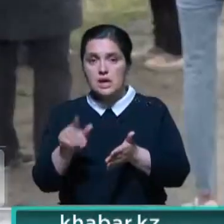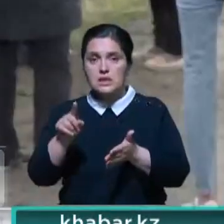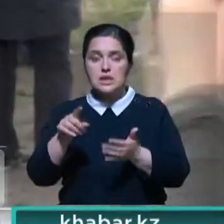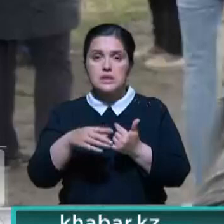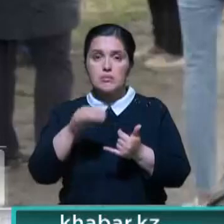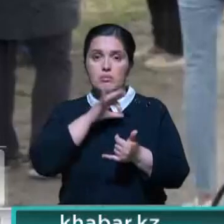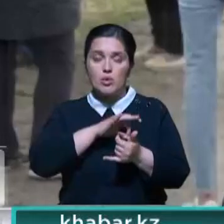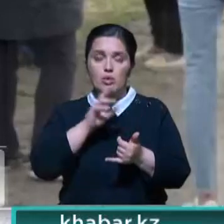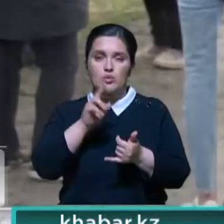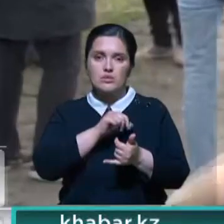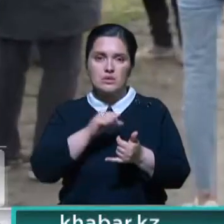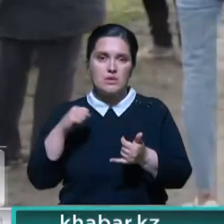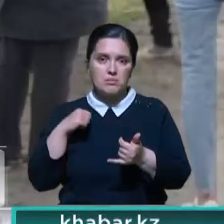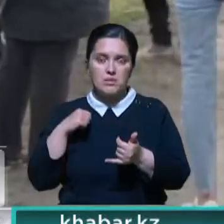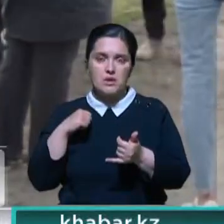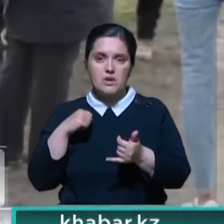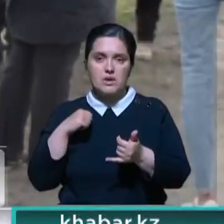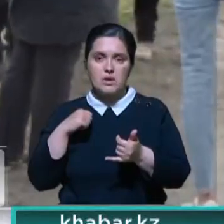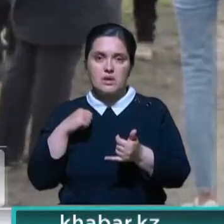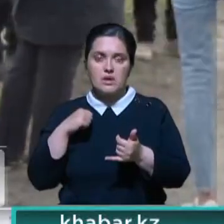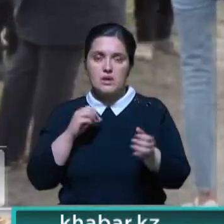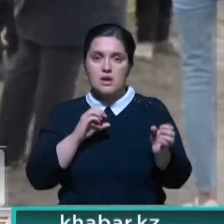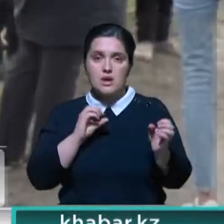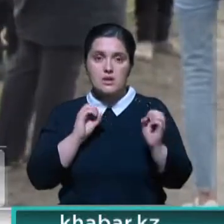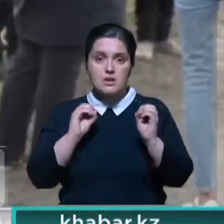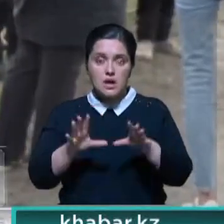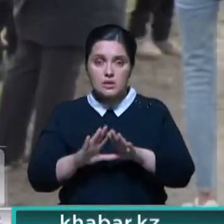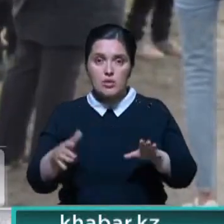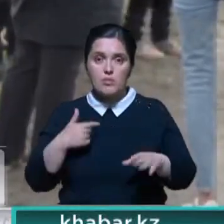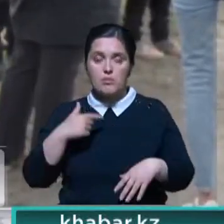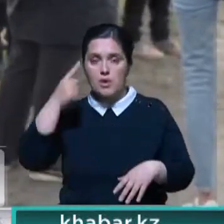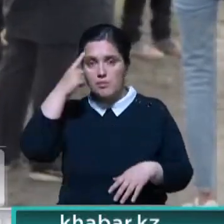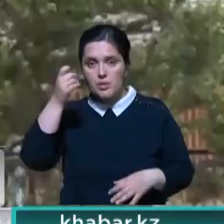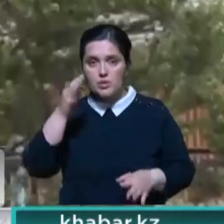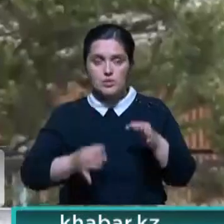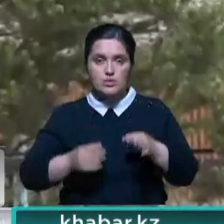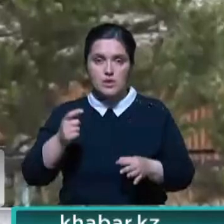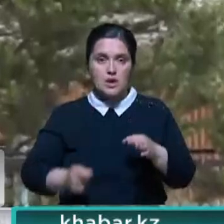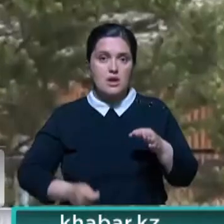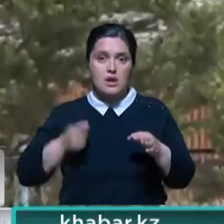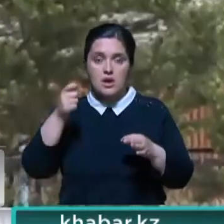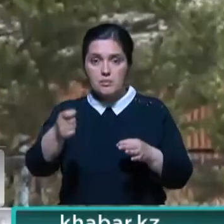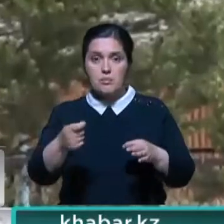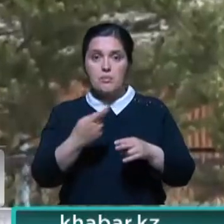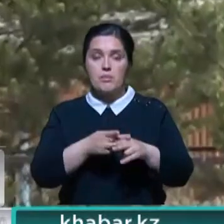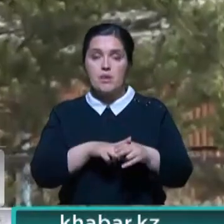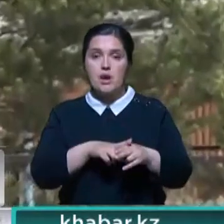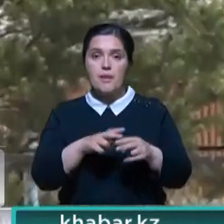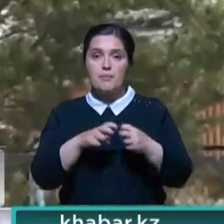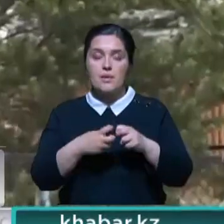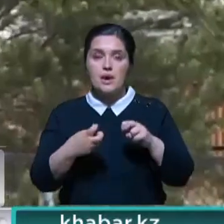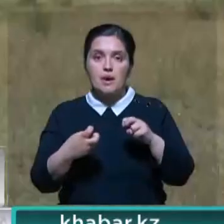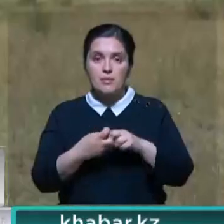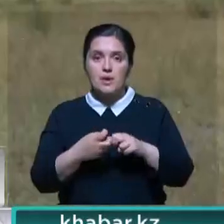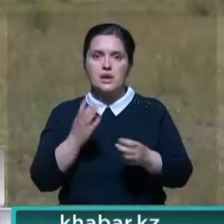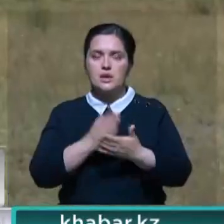которые в добровольном порядке данные земельные участки, которые находятся в черте населенного пункта, не отдают, мы обращаемся с иском в суд. Власти отмечают, проблема с дефицитом